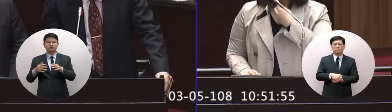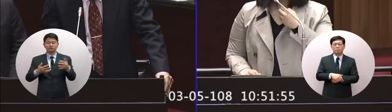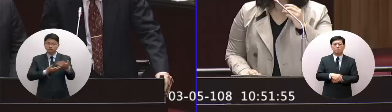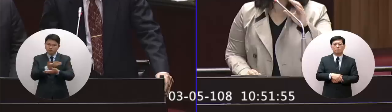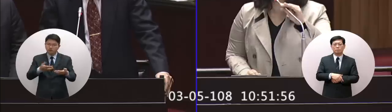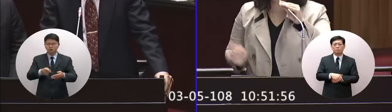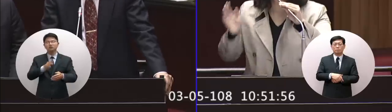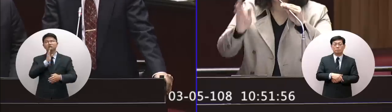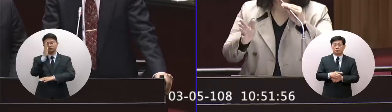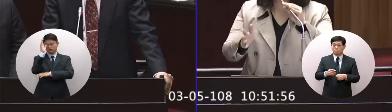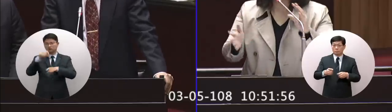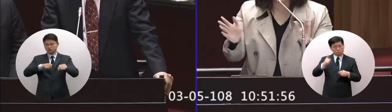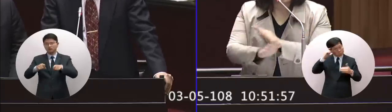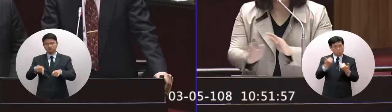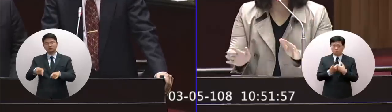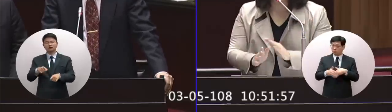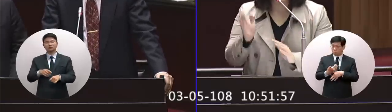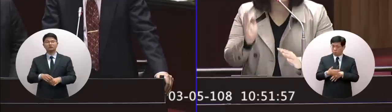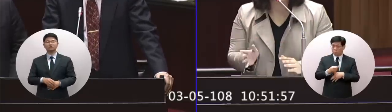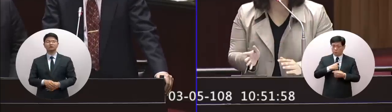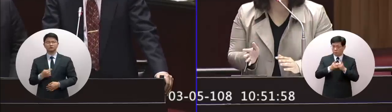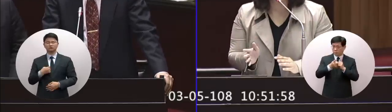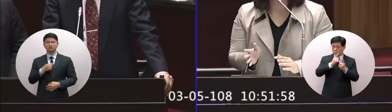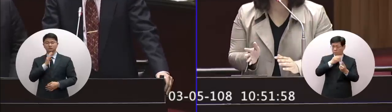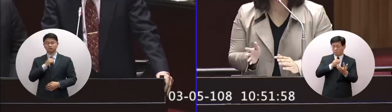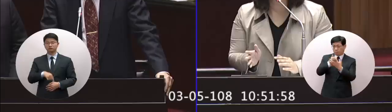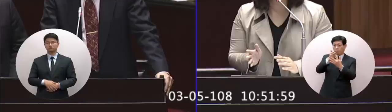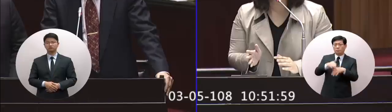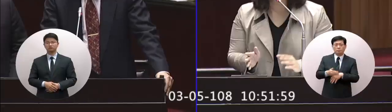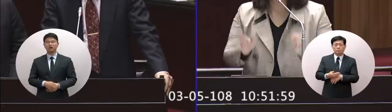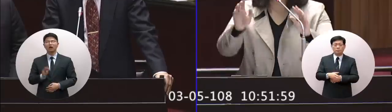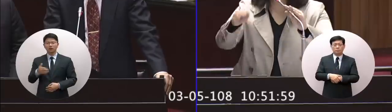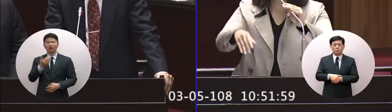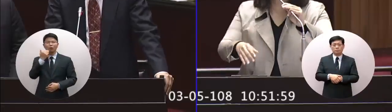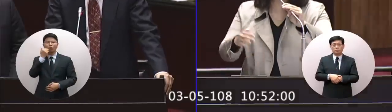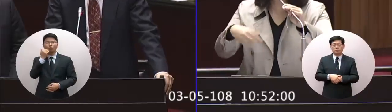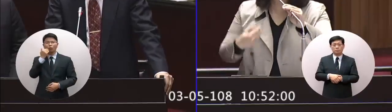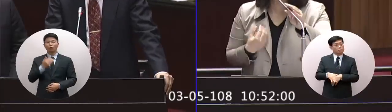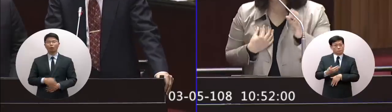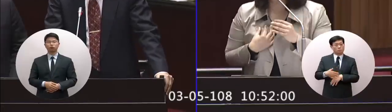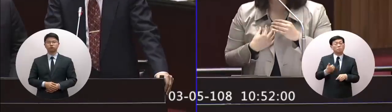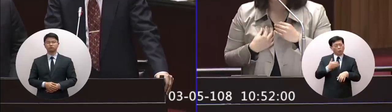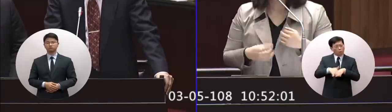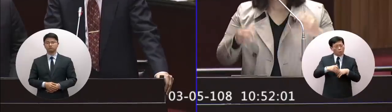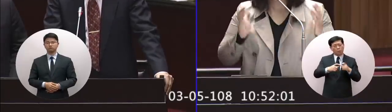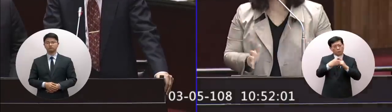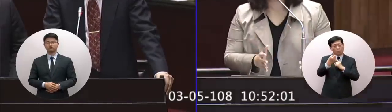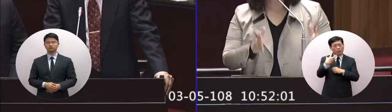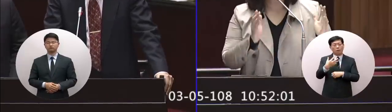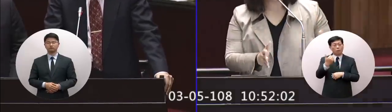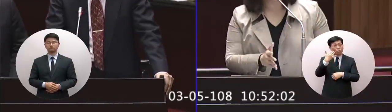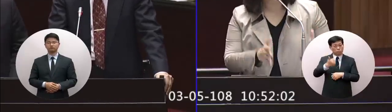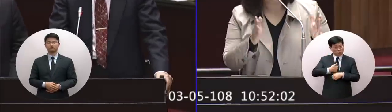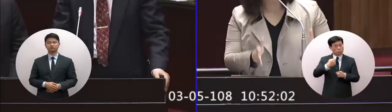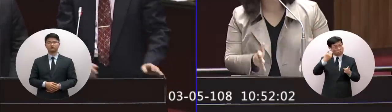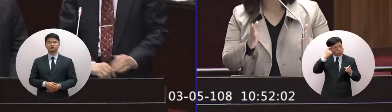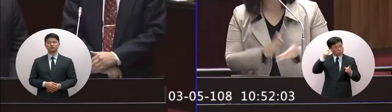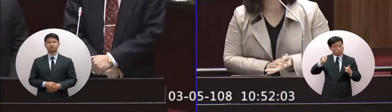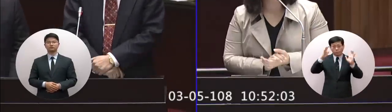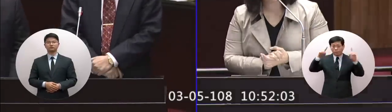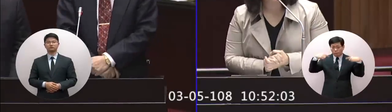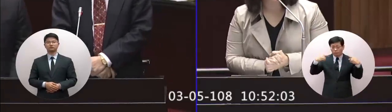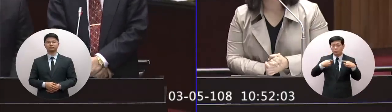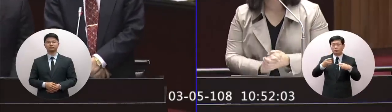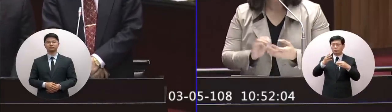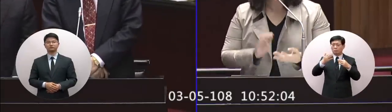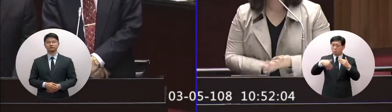策。 所以你不反对，你也不会刻意卡关。 但是如果 会不会嘛？你要先回答我啊！如果你认为的正常的